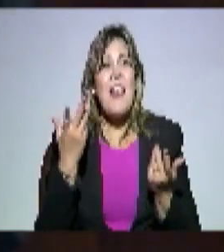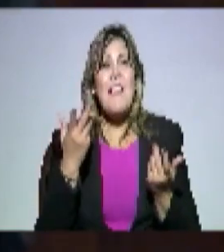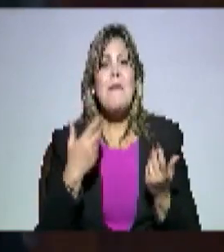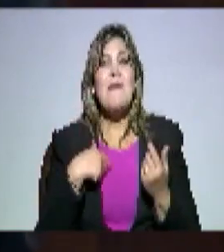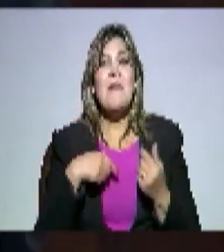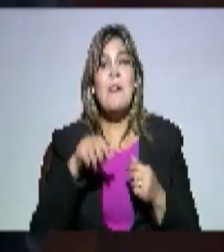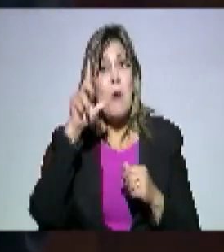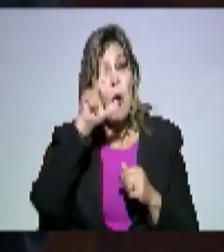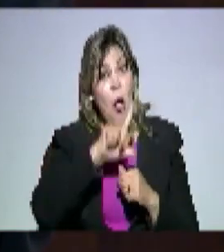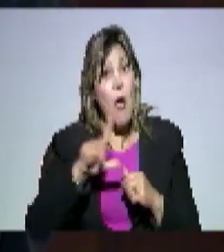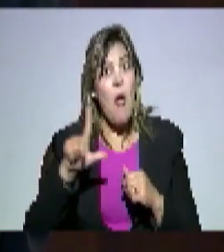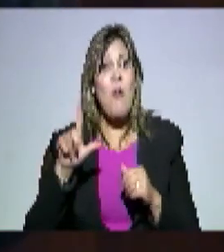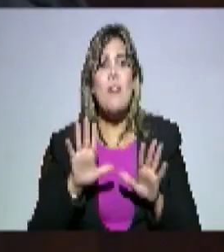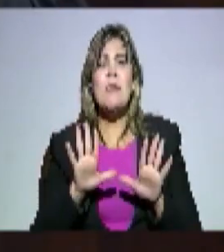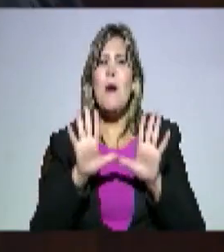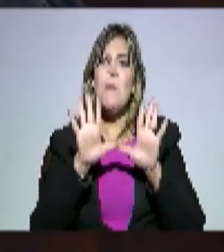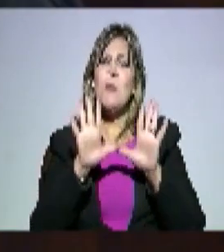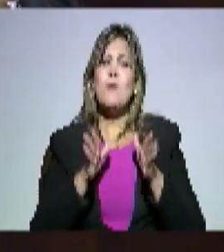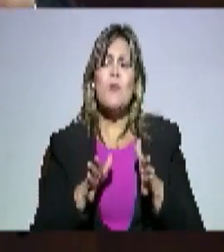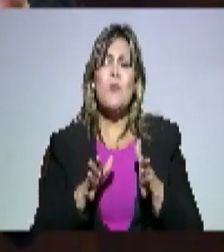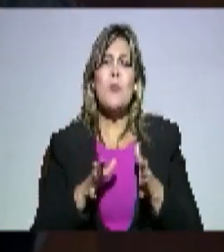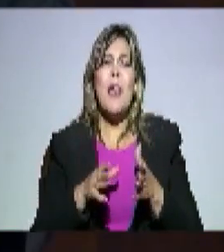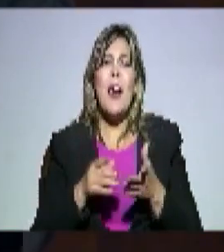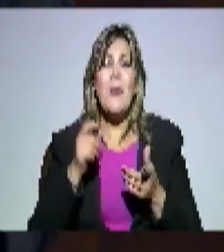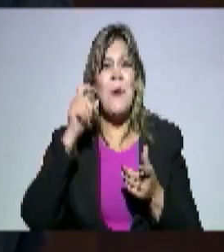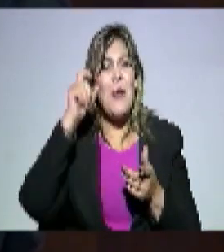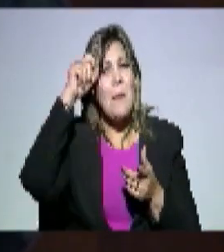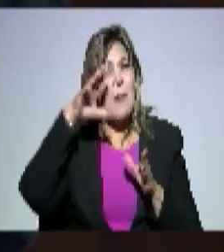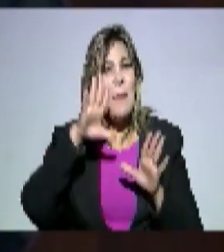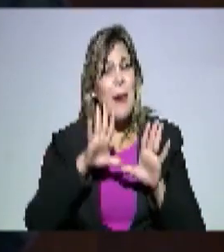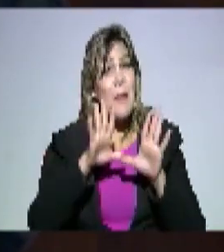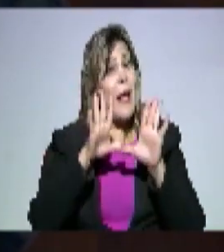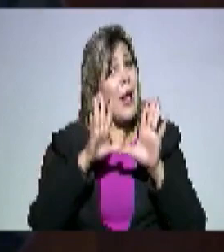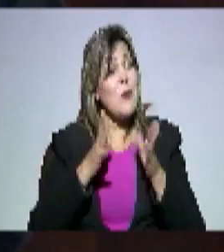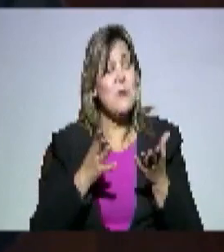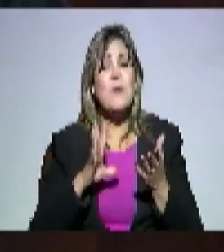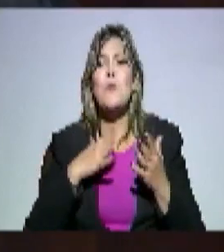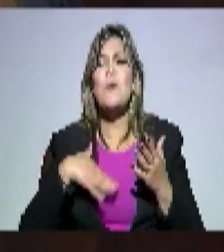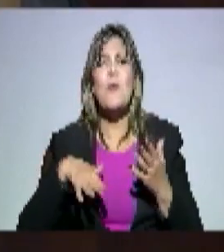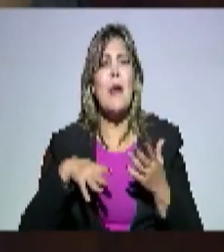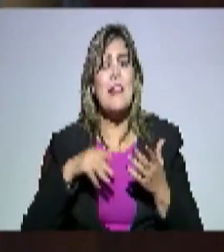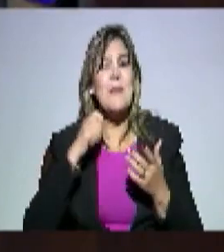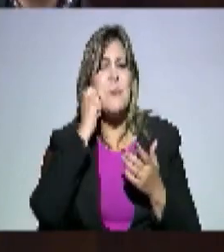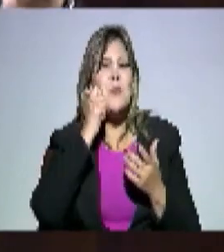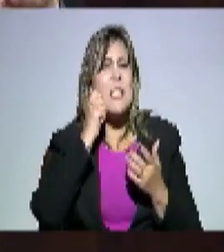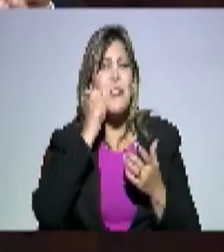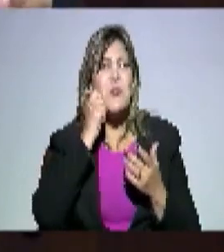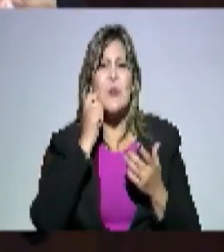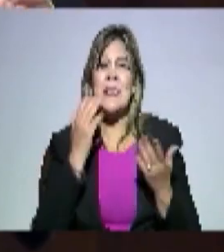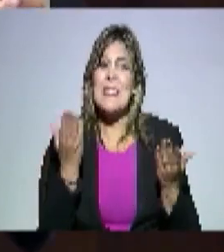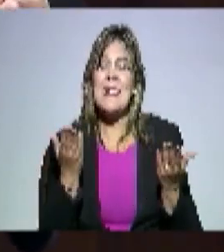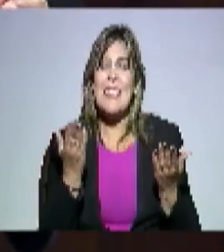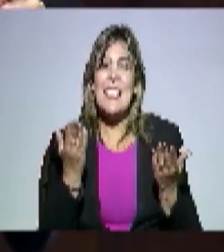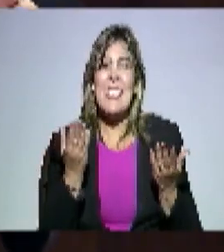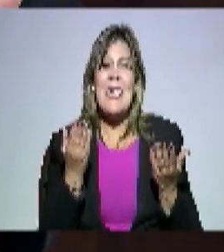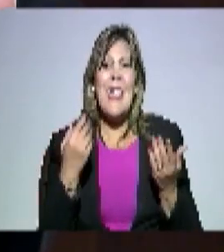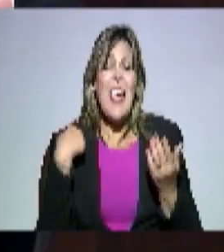المتوحدين واللي اتاثر بالانبا باخوميوس واللي تاثر بالقديس مكاريوس واللي اتاثر بموسى الاسود واللي تاثر